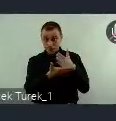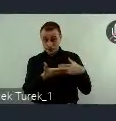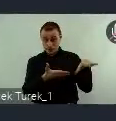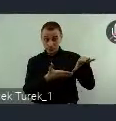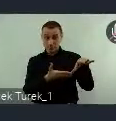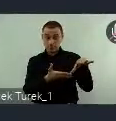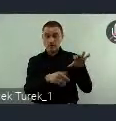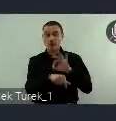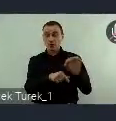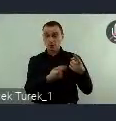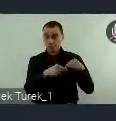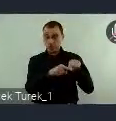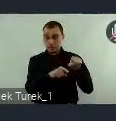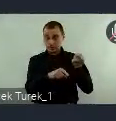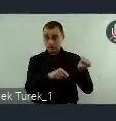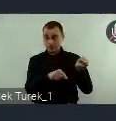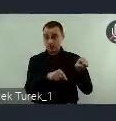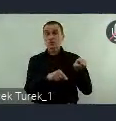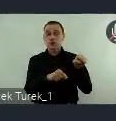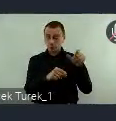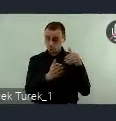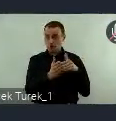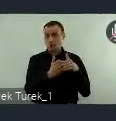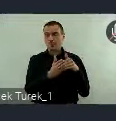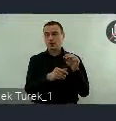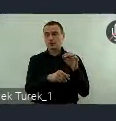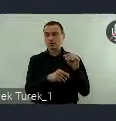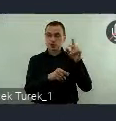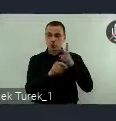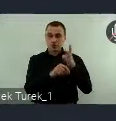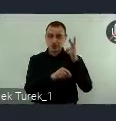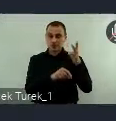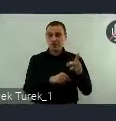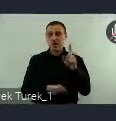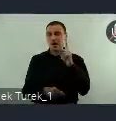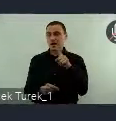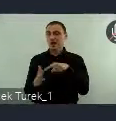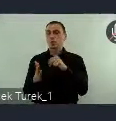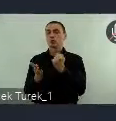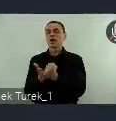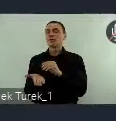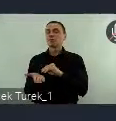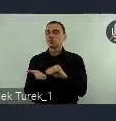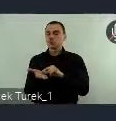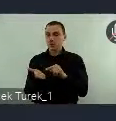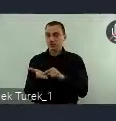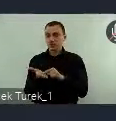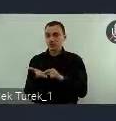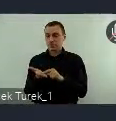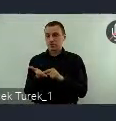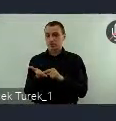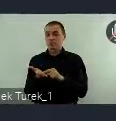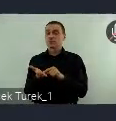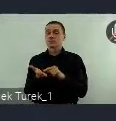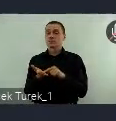projektu żebyście w tej części zapewniali dostępność niestety ustawa nie zwalnia z obowiązku zapewnienia dostępności